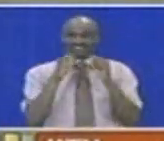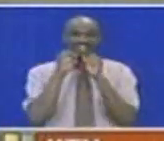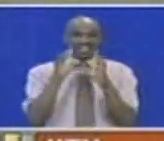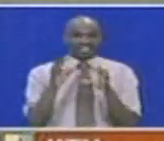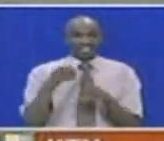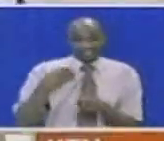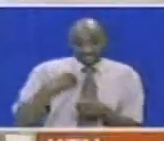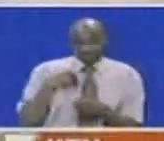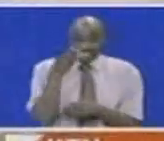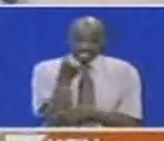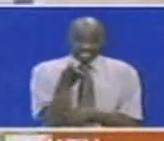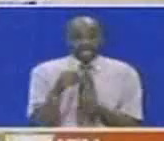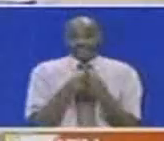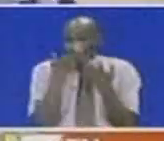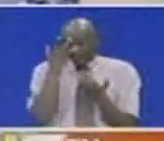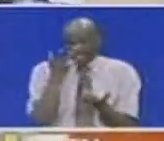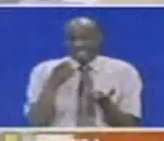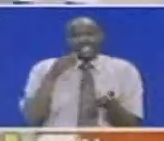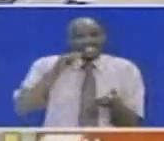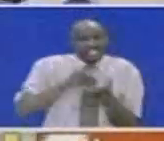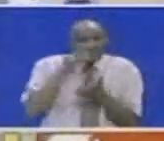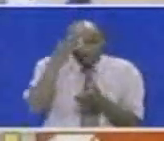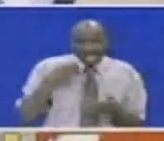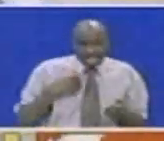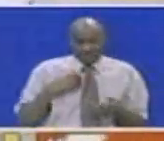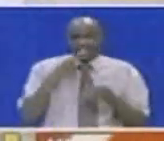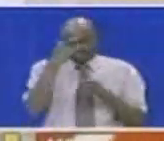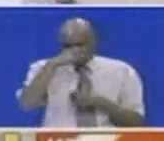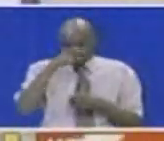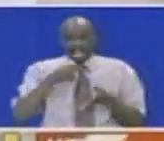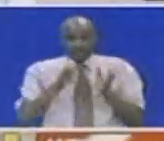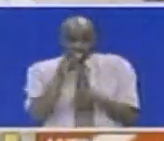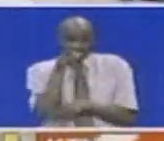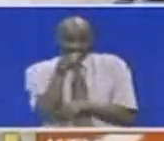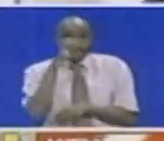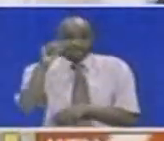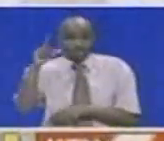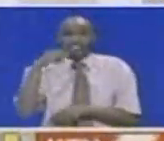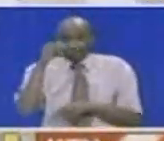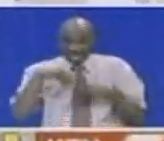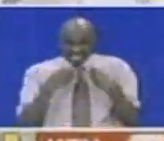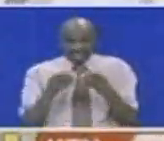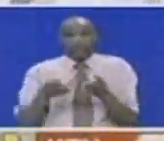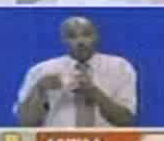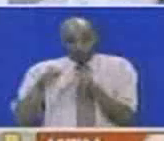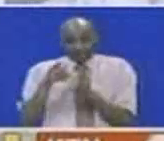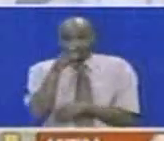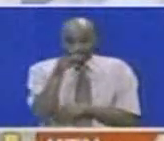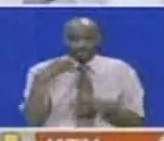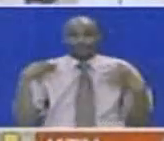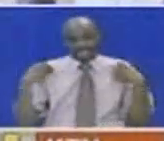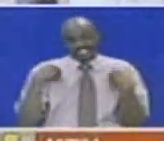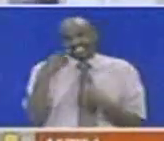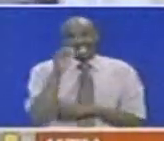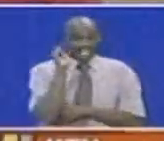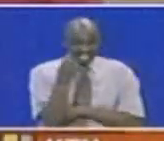kwa mantiki hii ndipo sa eneo la kibiashara la Thika Road Mall likaamua kutoa usaidizi wa eneo la mazoezi kwa timu hii ya